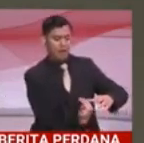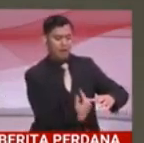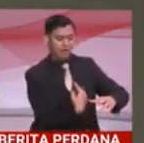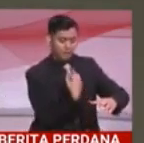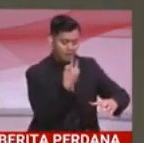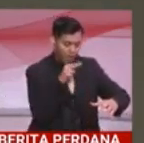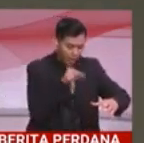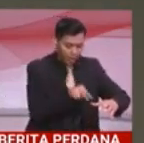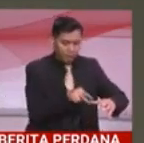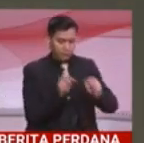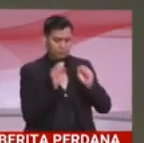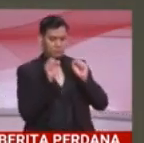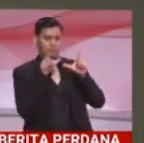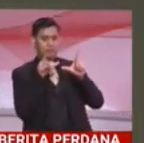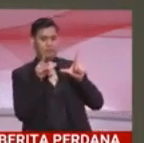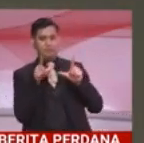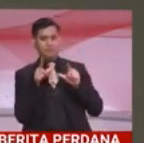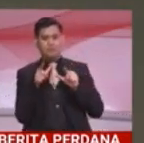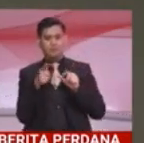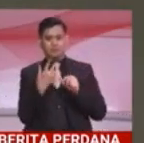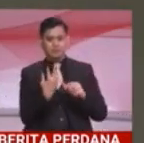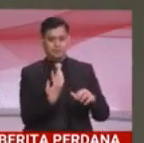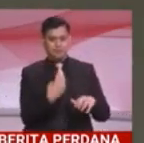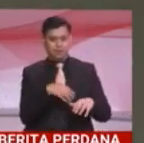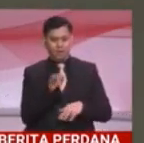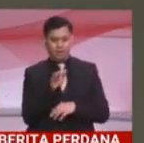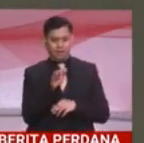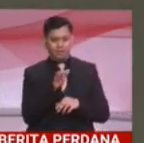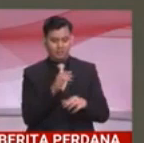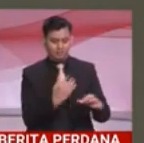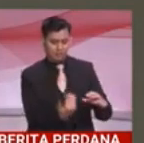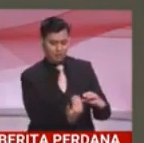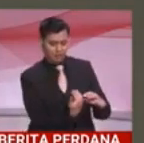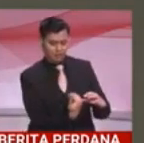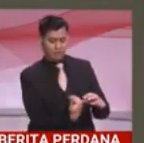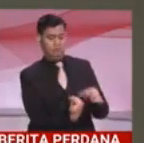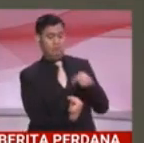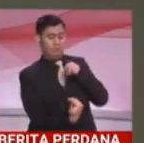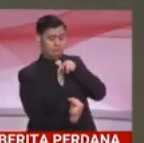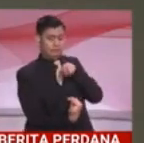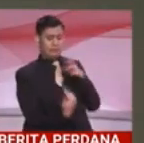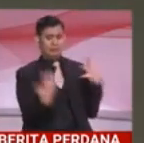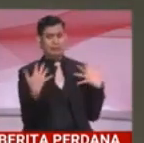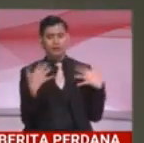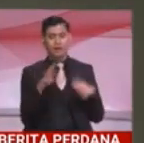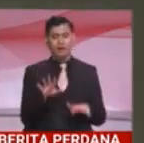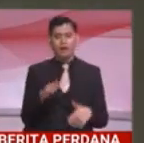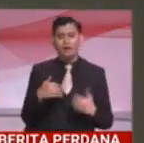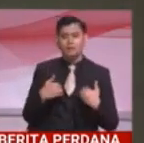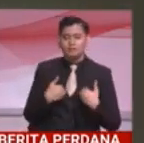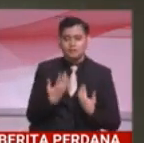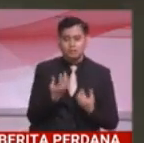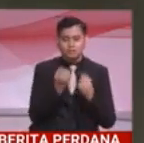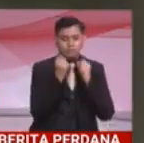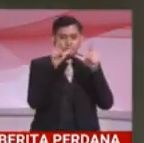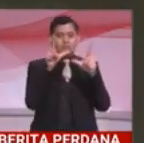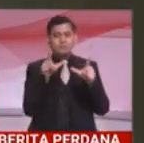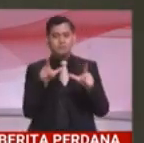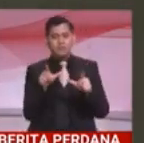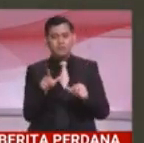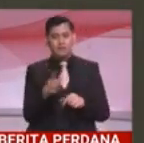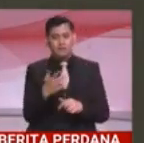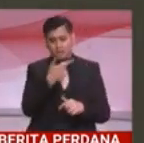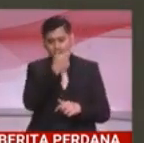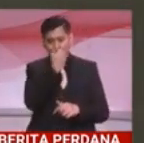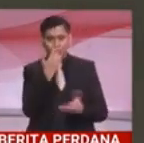tandas rumahnya sambil menjelirkan lidah. Pada awalnya, Ray Sofa menjangka pengguna tandas sebelumnya tidak mencuci